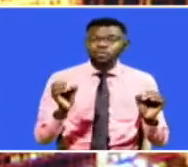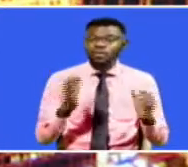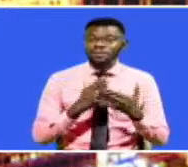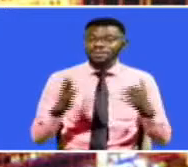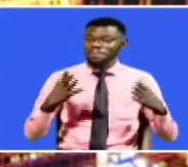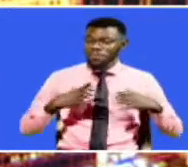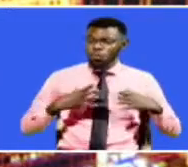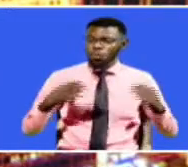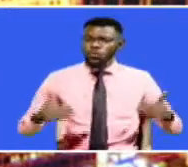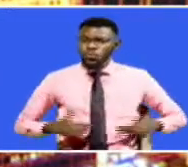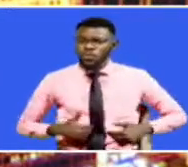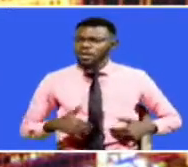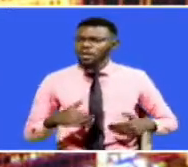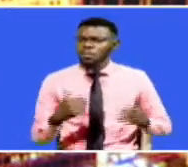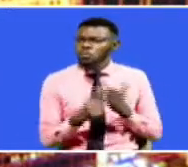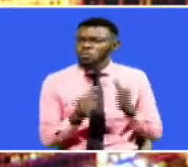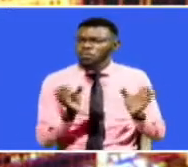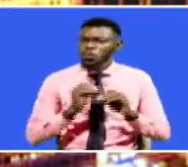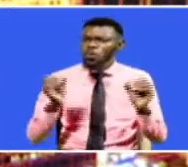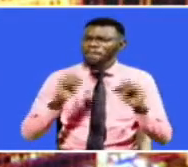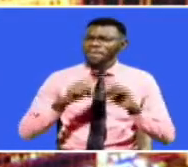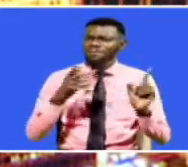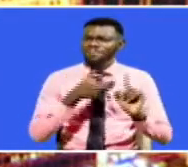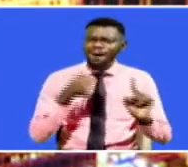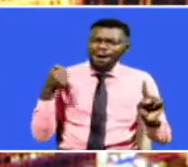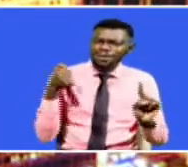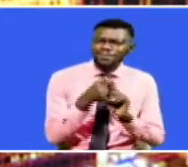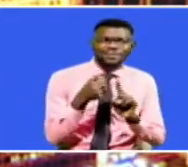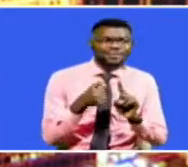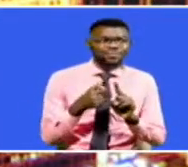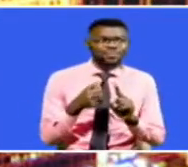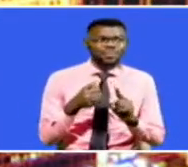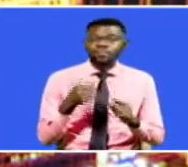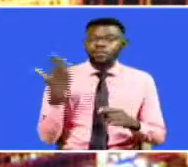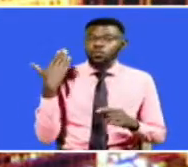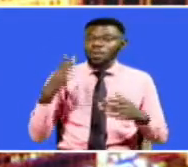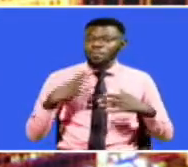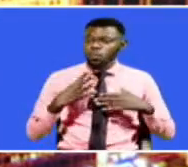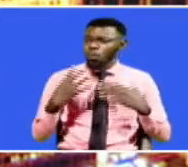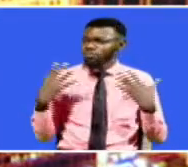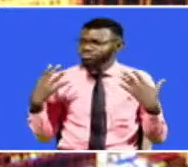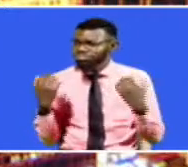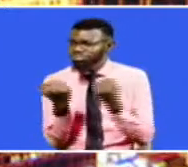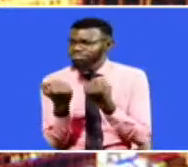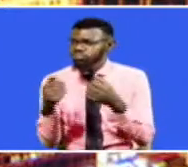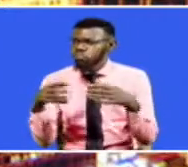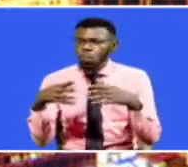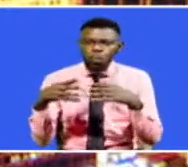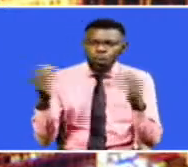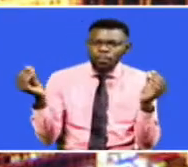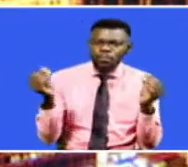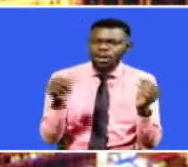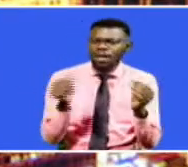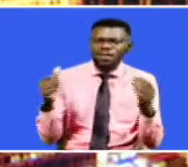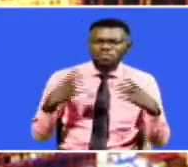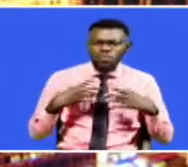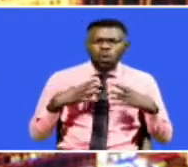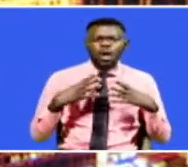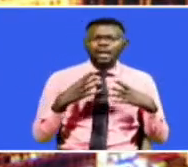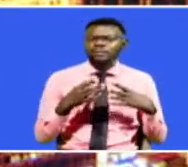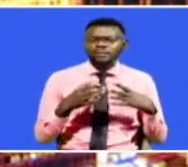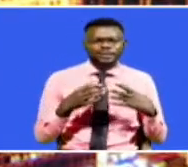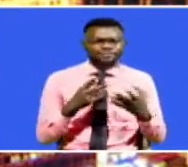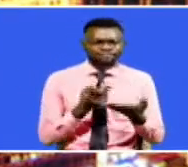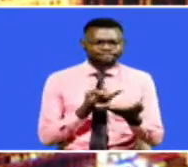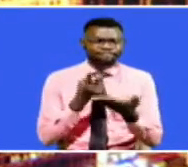bila sababu maalum. Katika kipindi cha majuma mawili, watu kadhaa wametoweka na wengine kulazwa katika hospitali